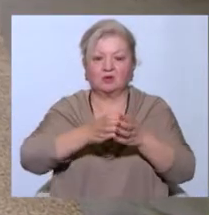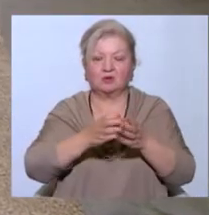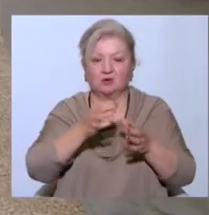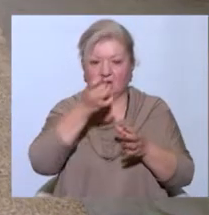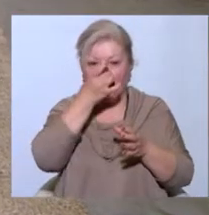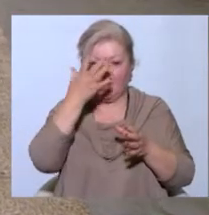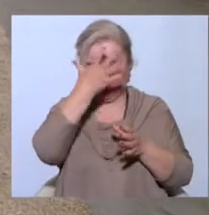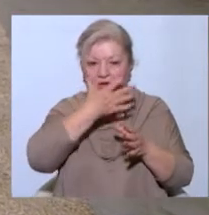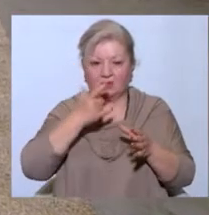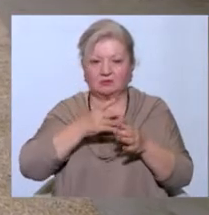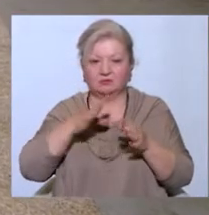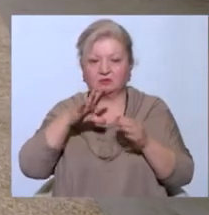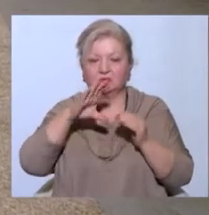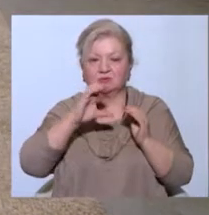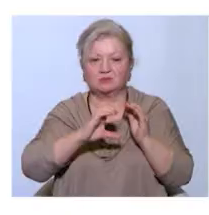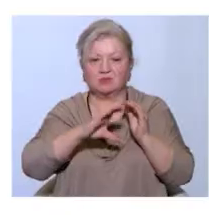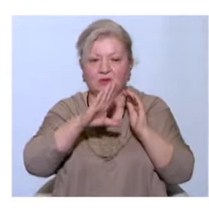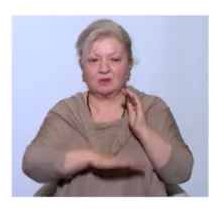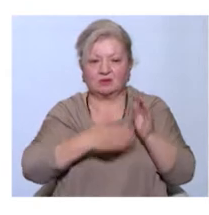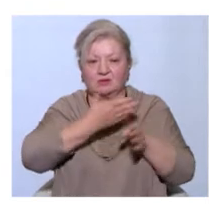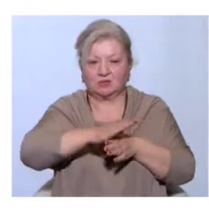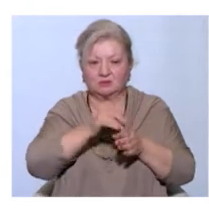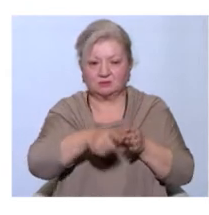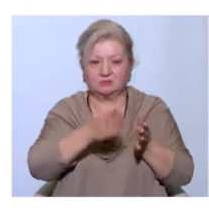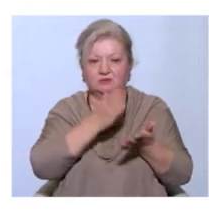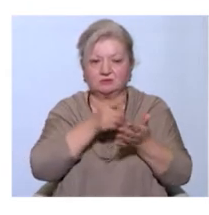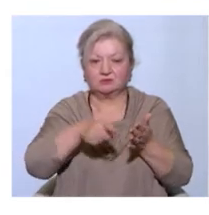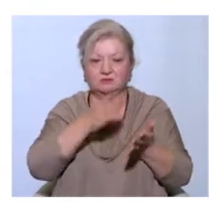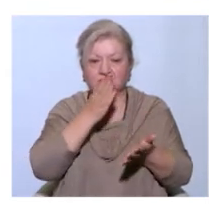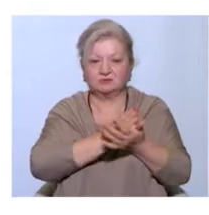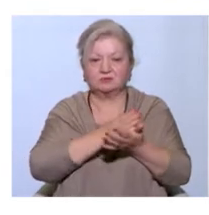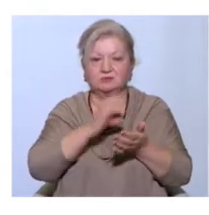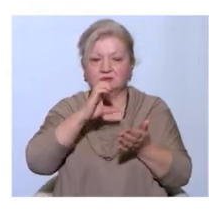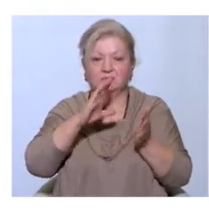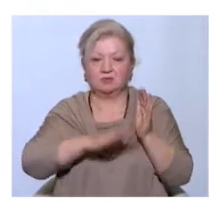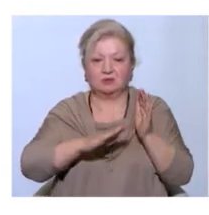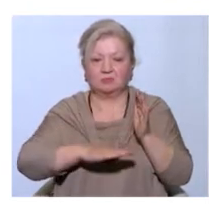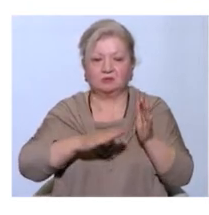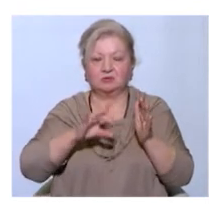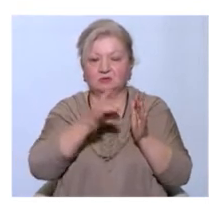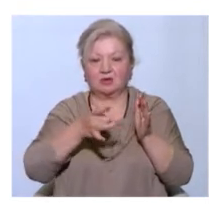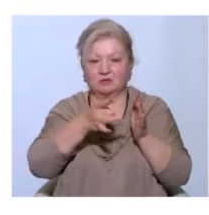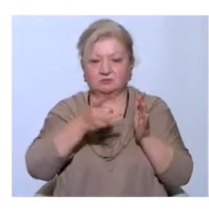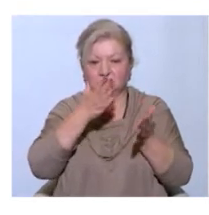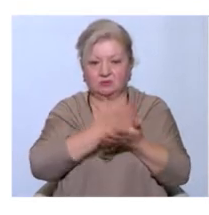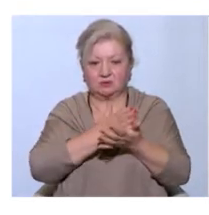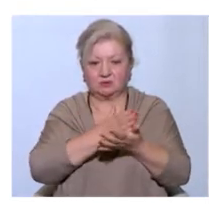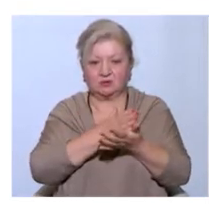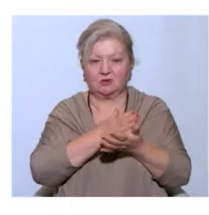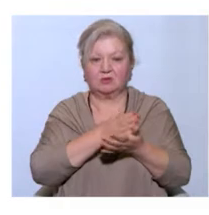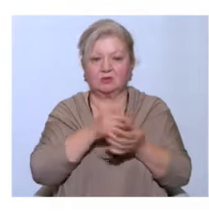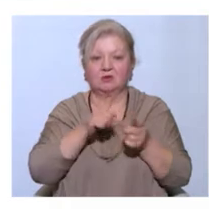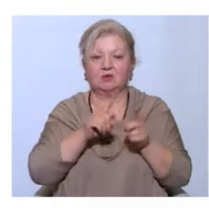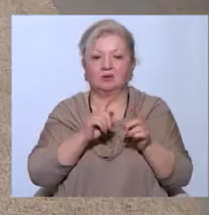აფრიკის კონტინენტის უკიდურეს სამხრეთ ნაწილში და ეს გახლავთ სამხრეთ აფრიკის რესპუბლიკა. სამხრეთ აფრიკის